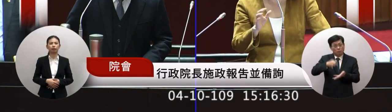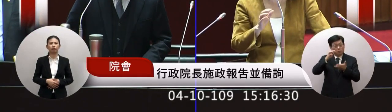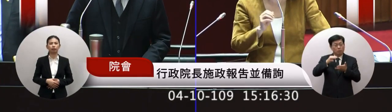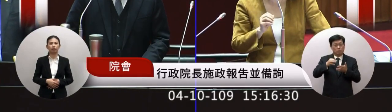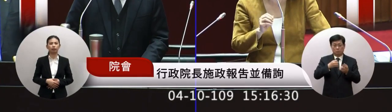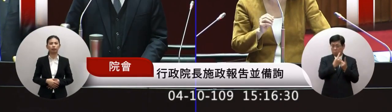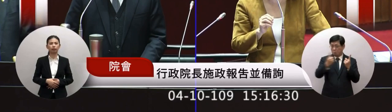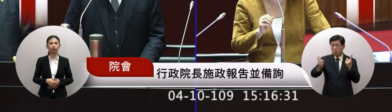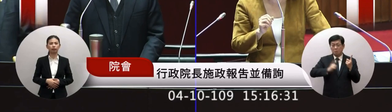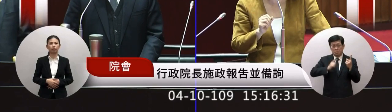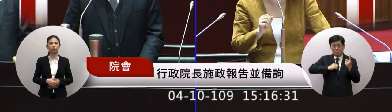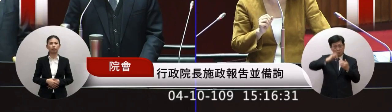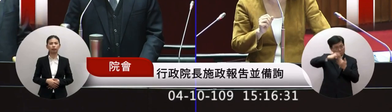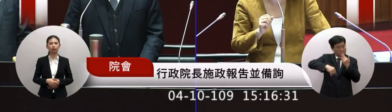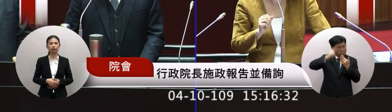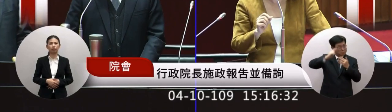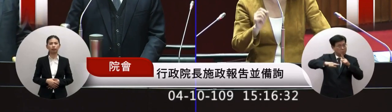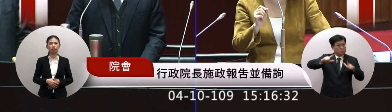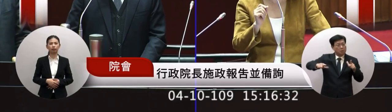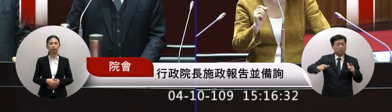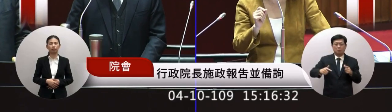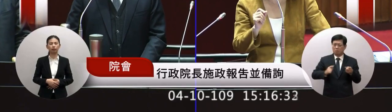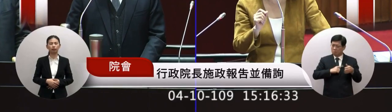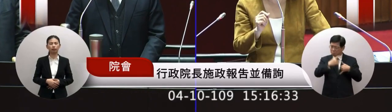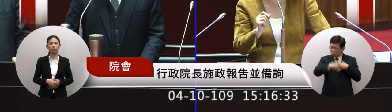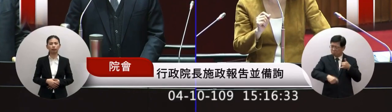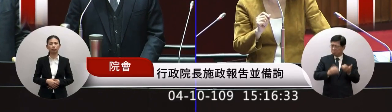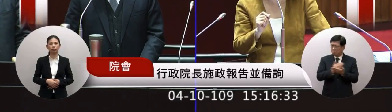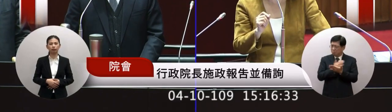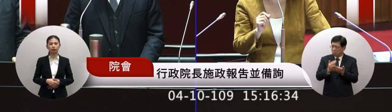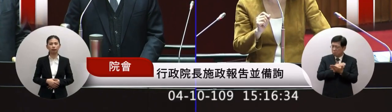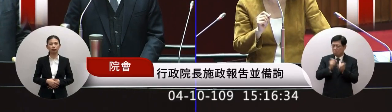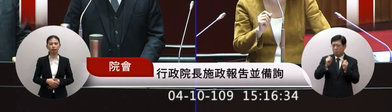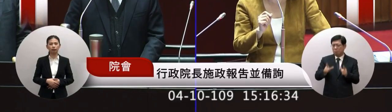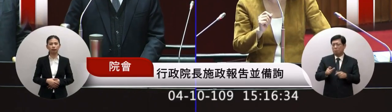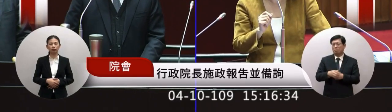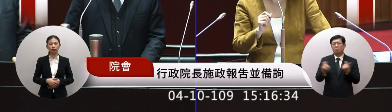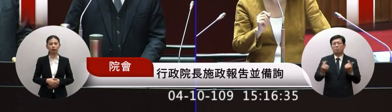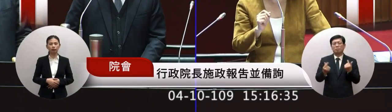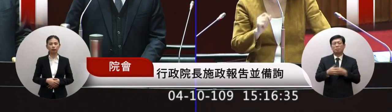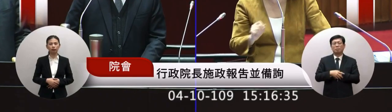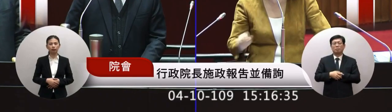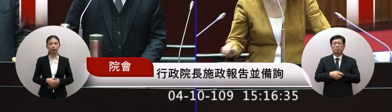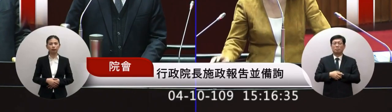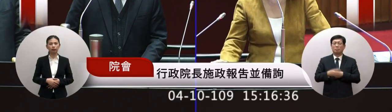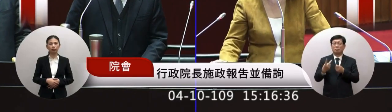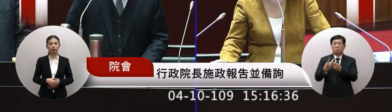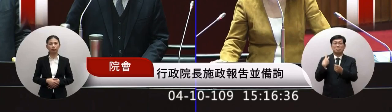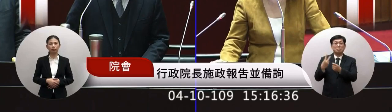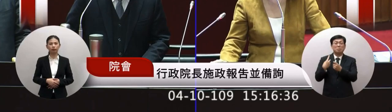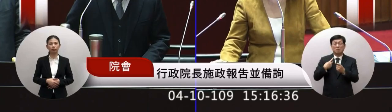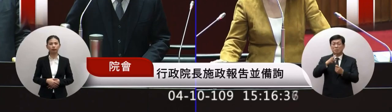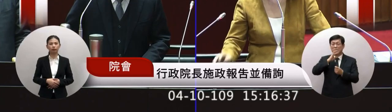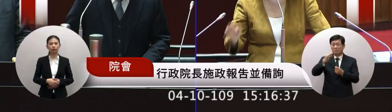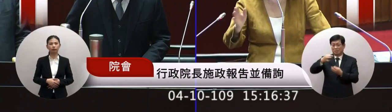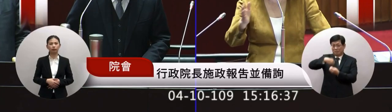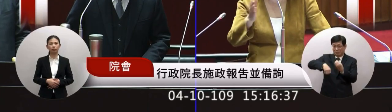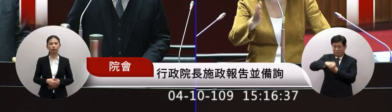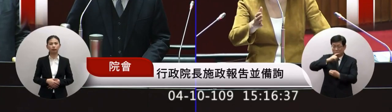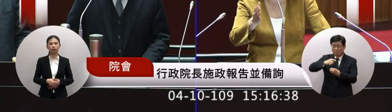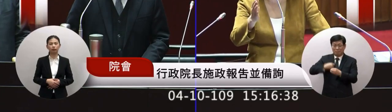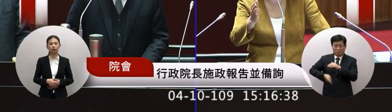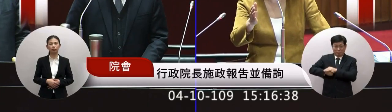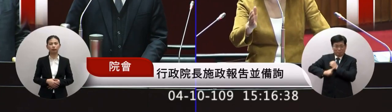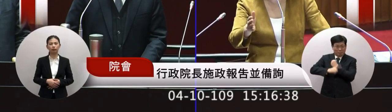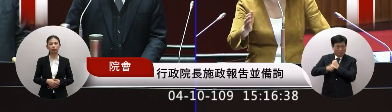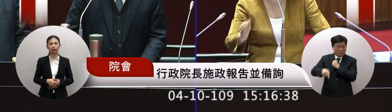就是说每个人心中各有一把尺了，他自己衡量的标准不一样。就像前两年的时候洗钱防治的时候，金管会他